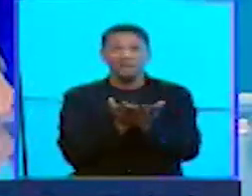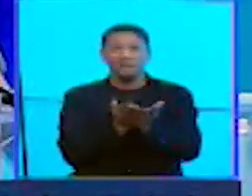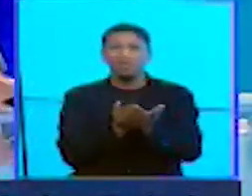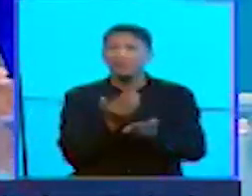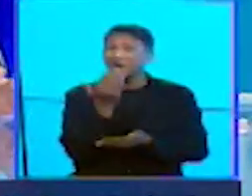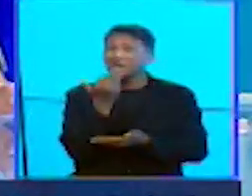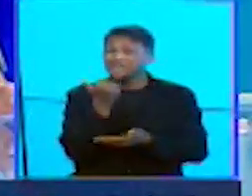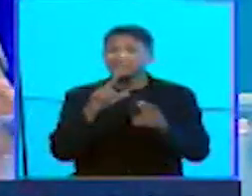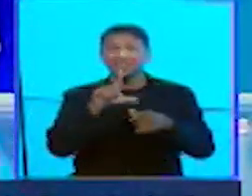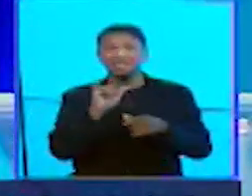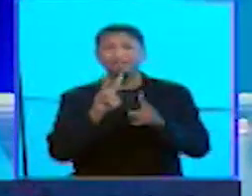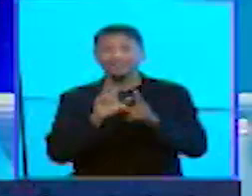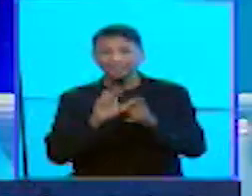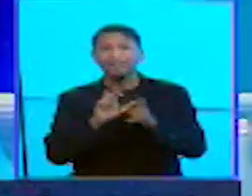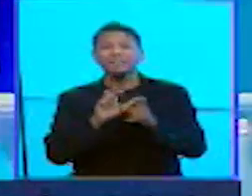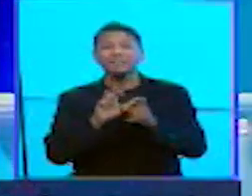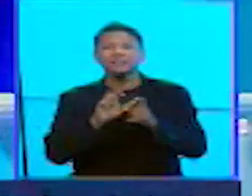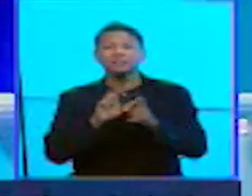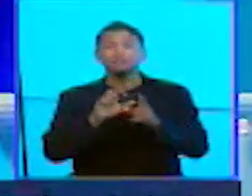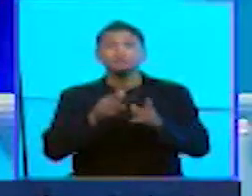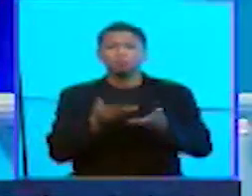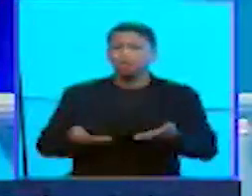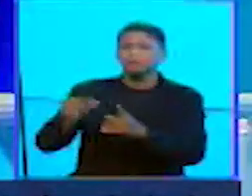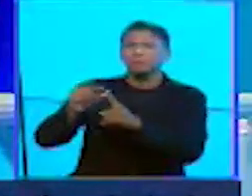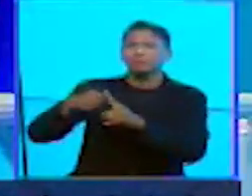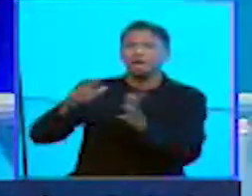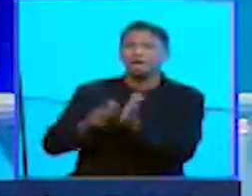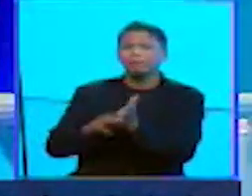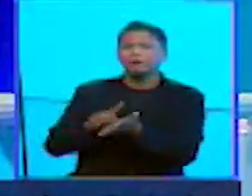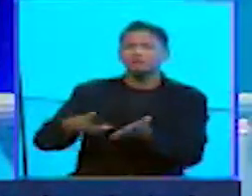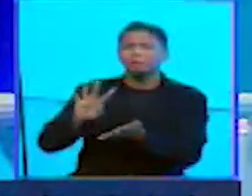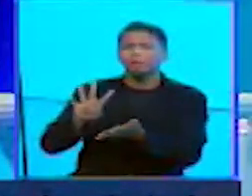bersama di tengah jalan saat PPKM level 4 berlangsung.